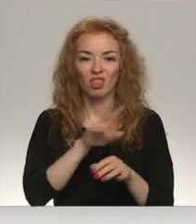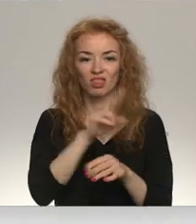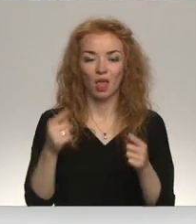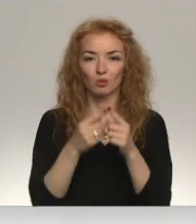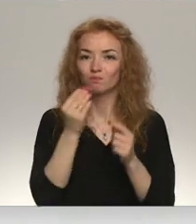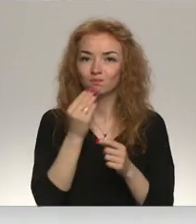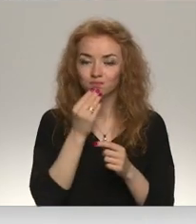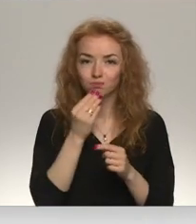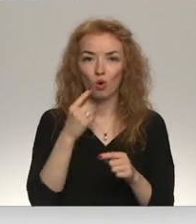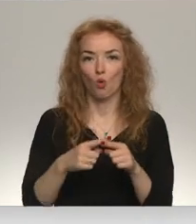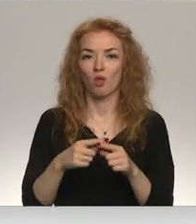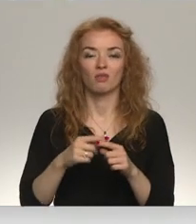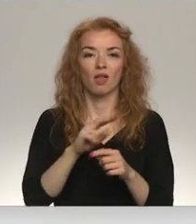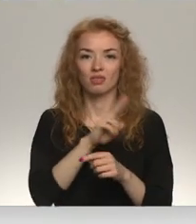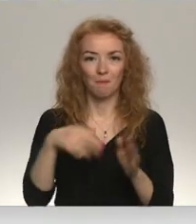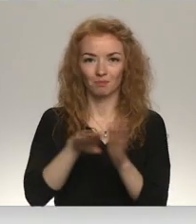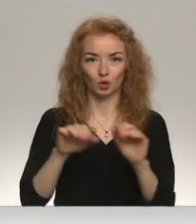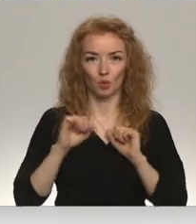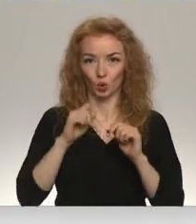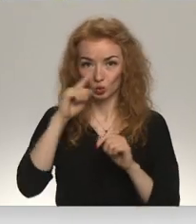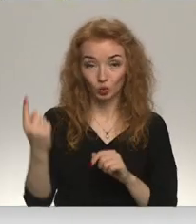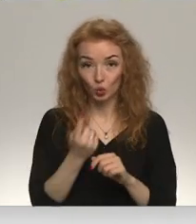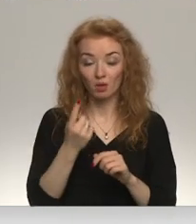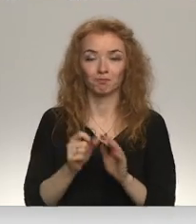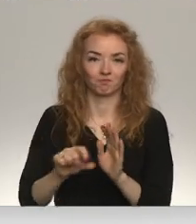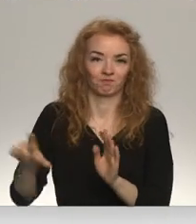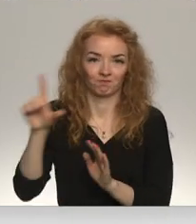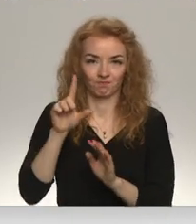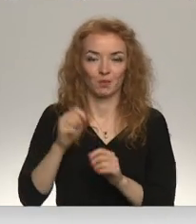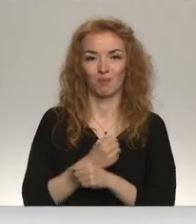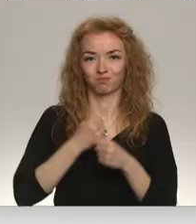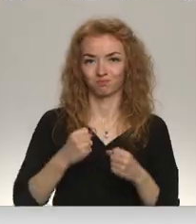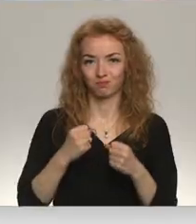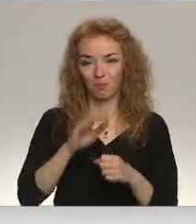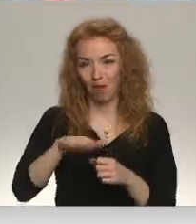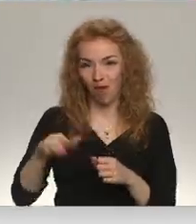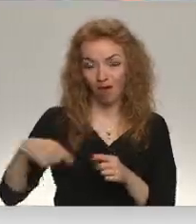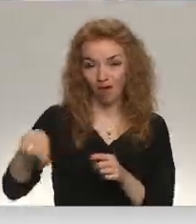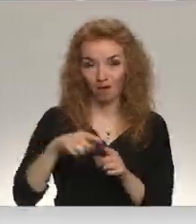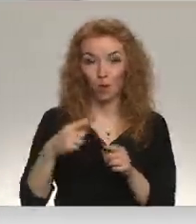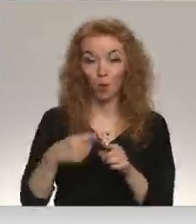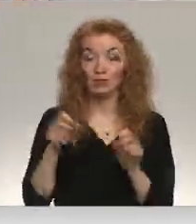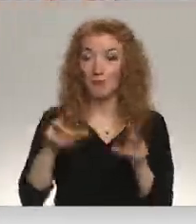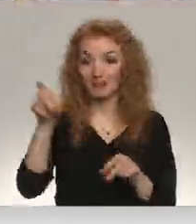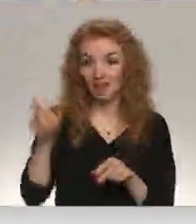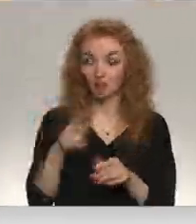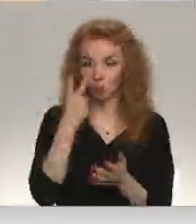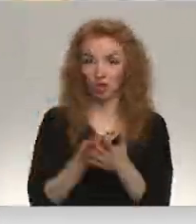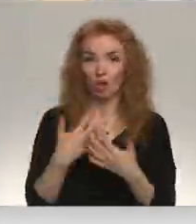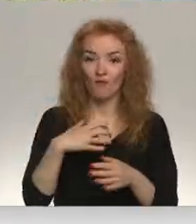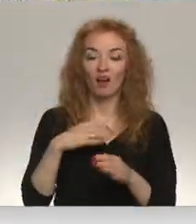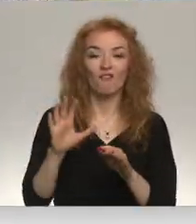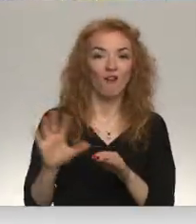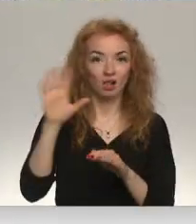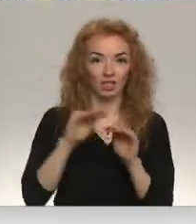nepamatoti atbrīvojumi no fiziskām nodarbībām skolā pastiprina aptaukošanās problēmu bērnu vidū, kas jau speciālistu prāti ir jārisina valstiskā